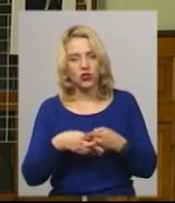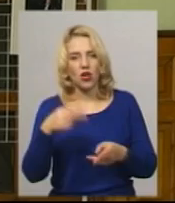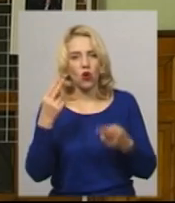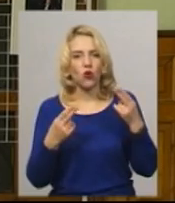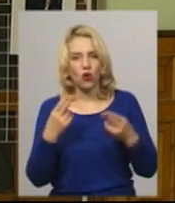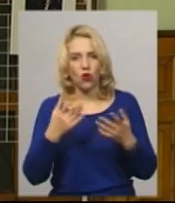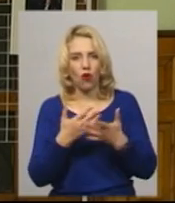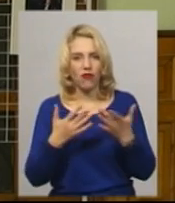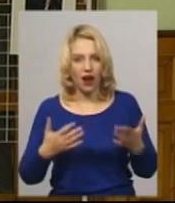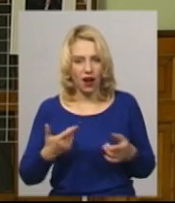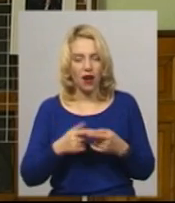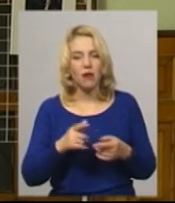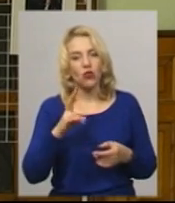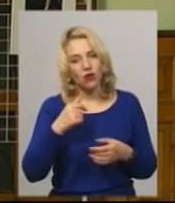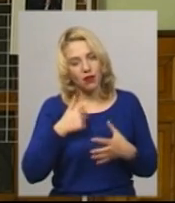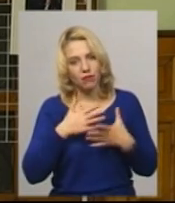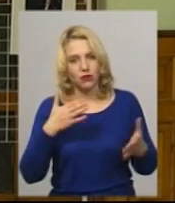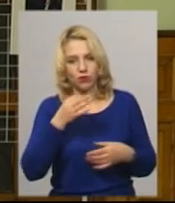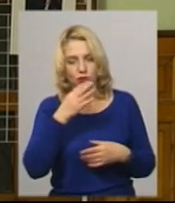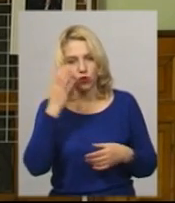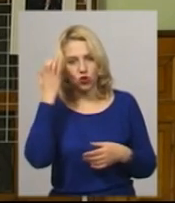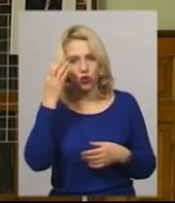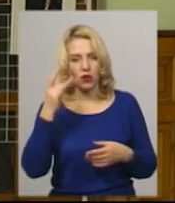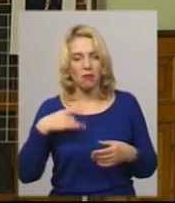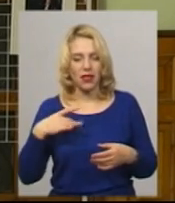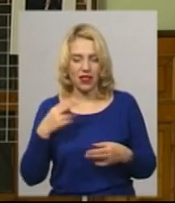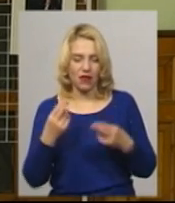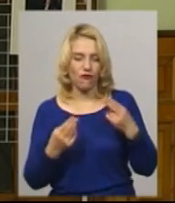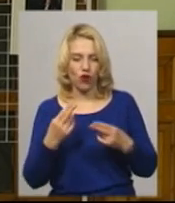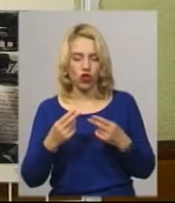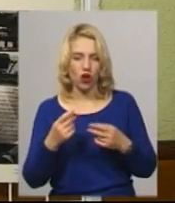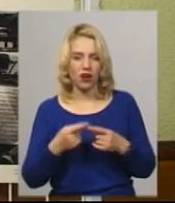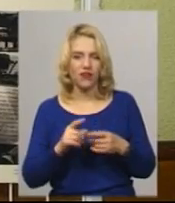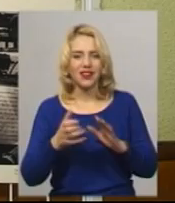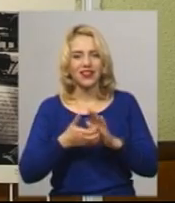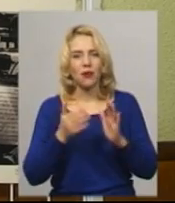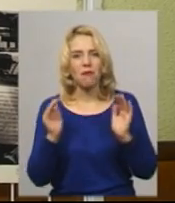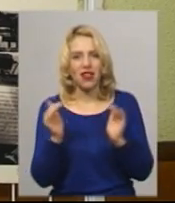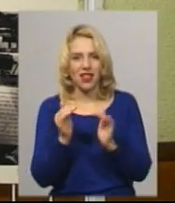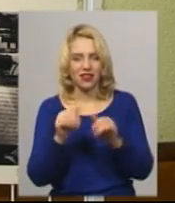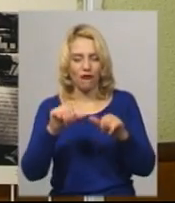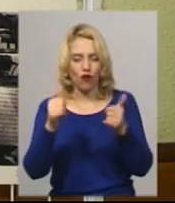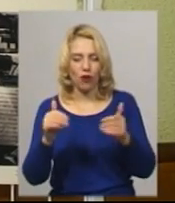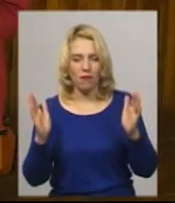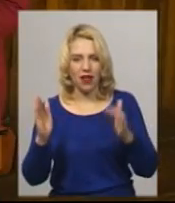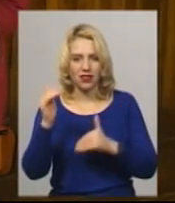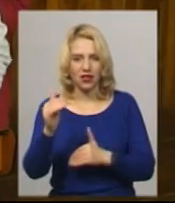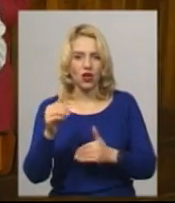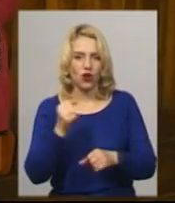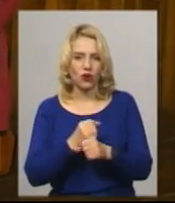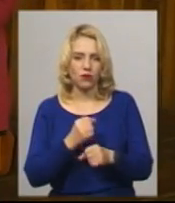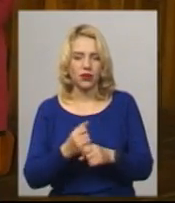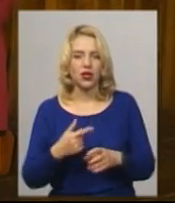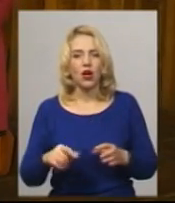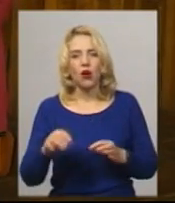я більше притримуюсь саме чорно-білої фотографії. Недоліком є маленький формат робіт. Куратор проєкту, фотохудожник Сергій Аніськов,